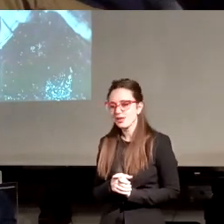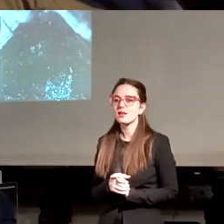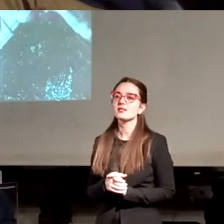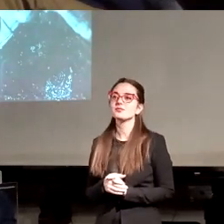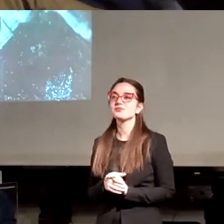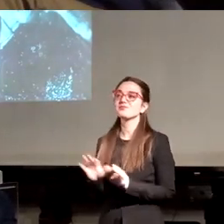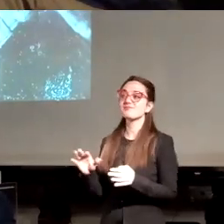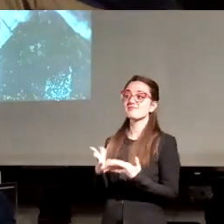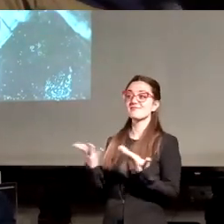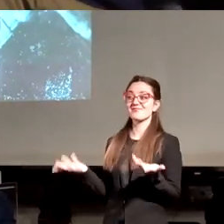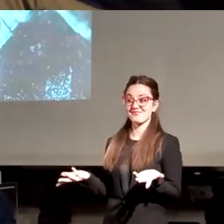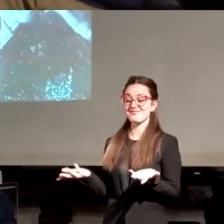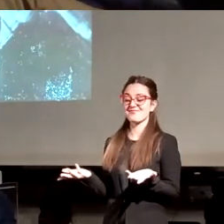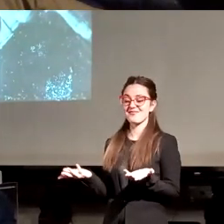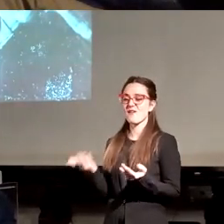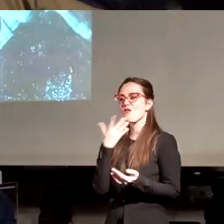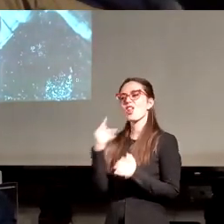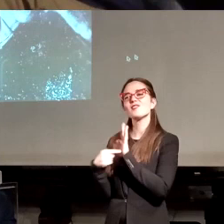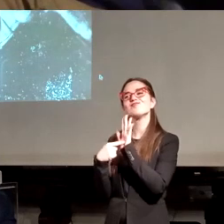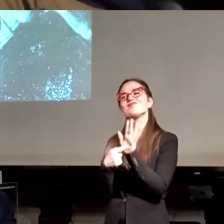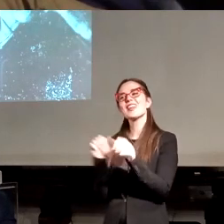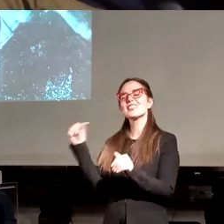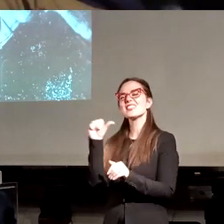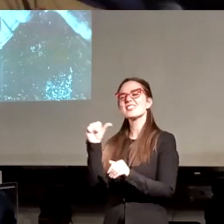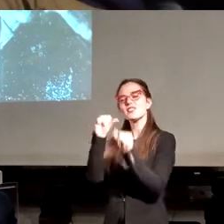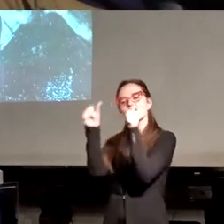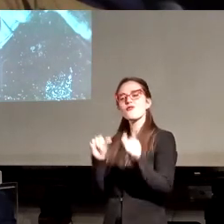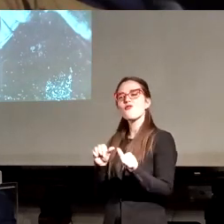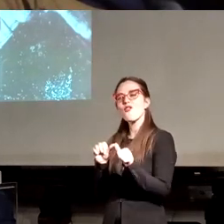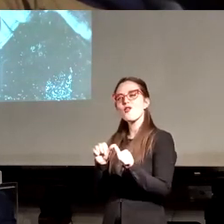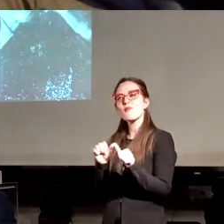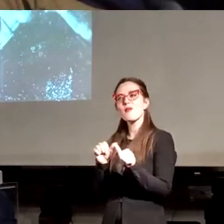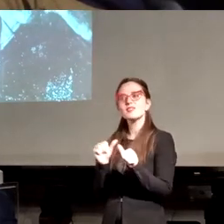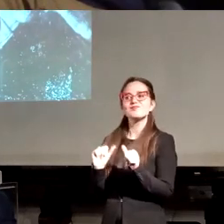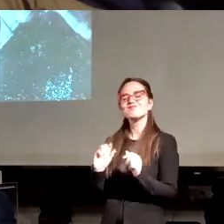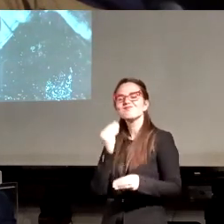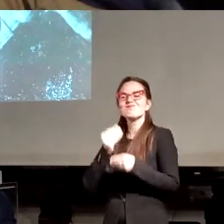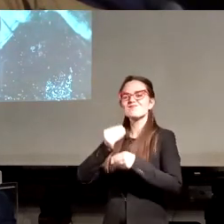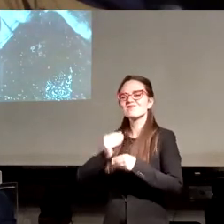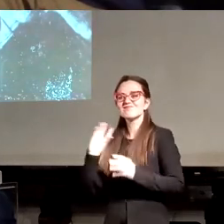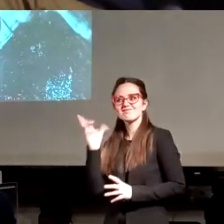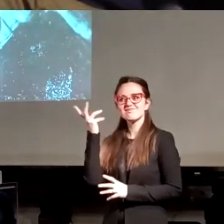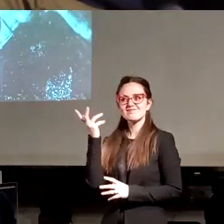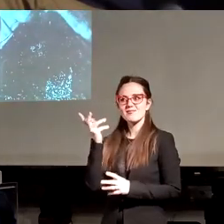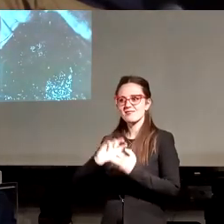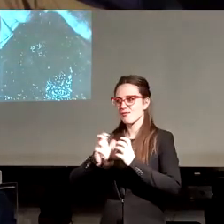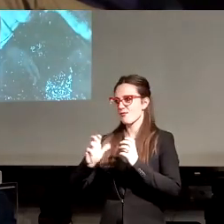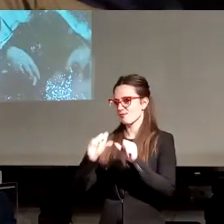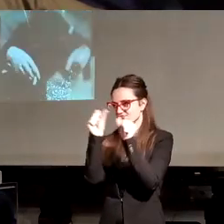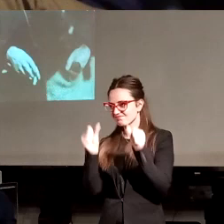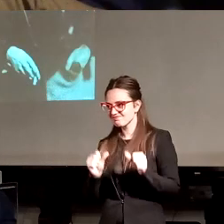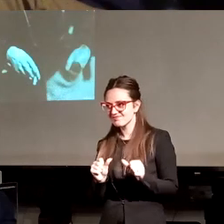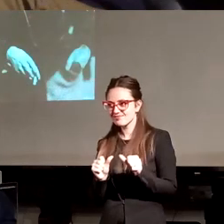diciamo era per mostrarvi un lato di stevenson è veramente un poliedro cioè quello che noi conosciamo